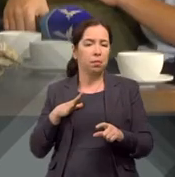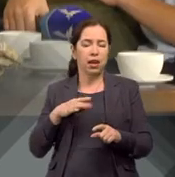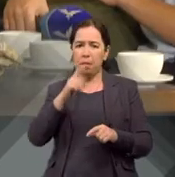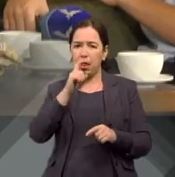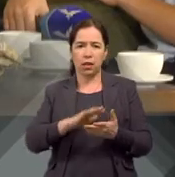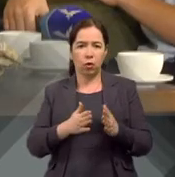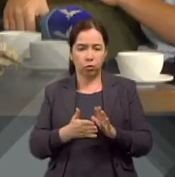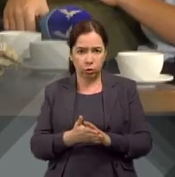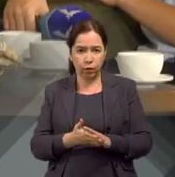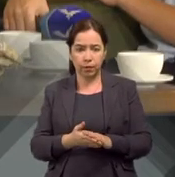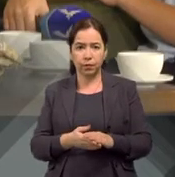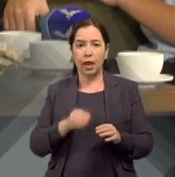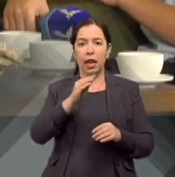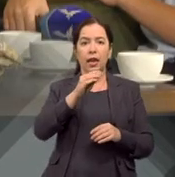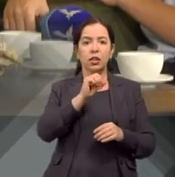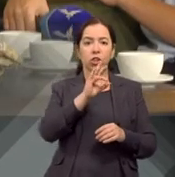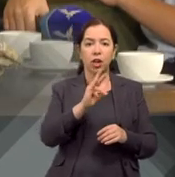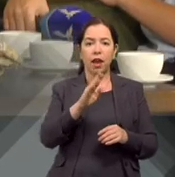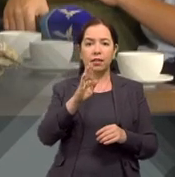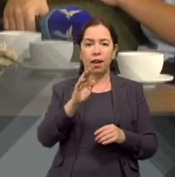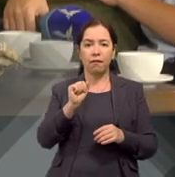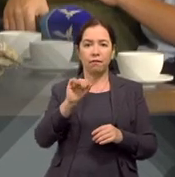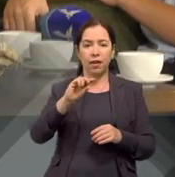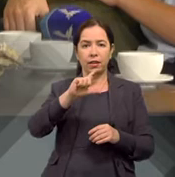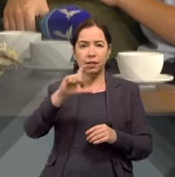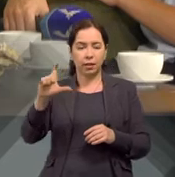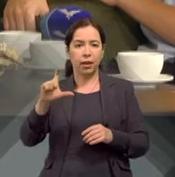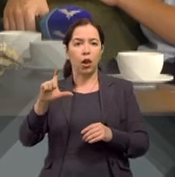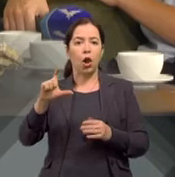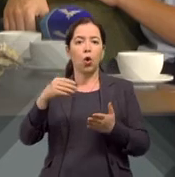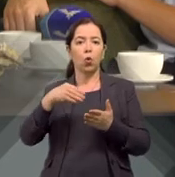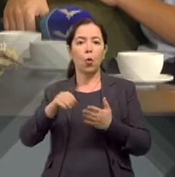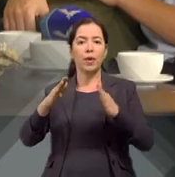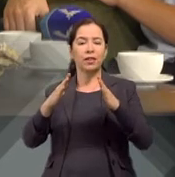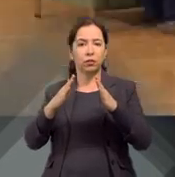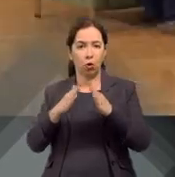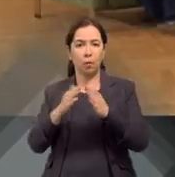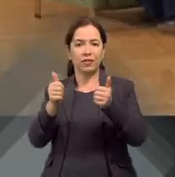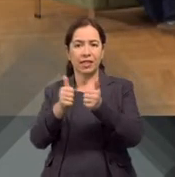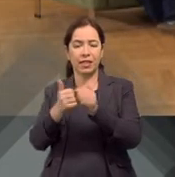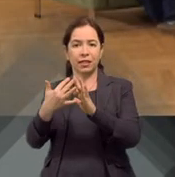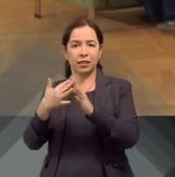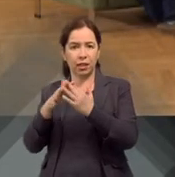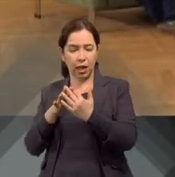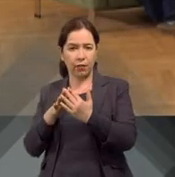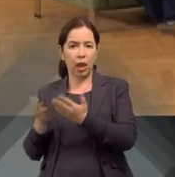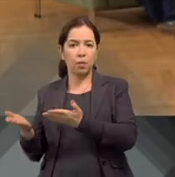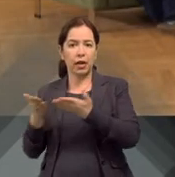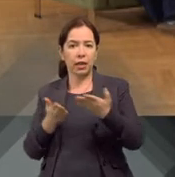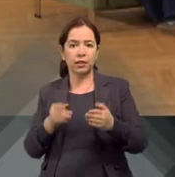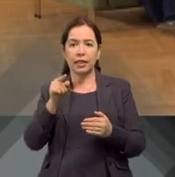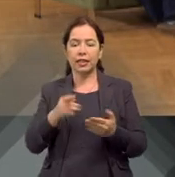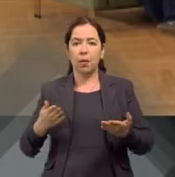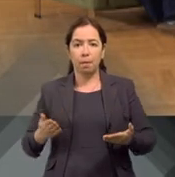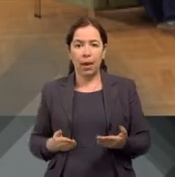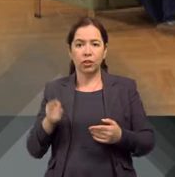и пригласил их на каникулы на лето, забрал, это было можно. И живя с ними в доме, в конце отпуска он спросил их: а вы